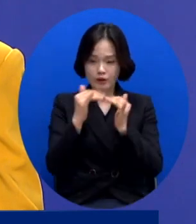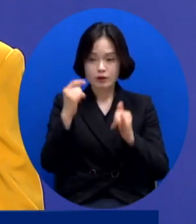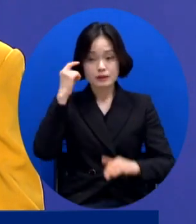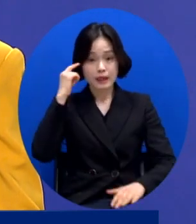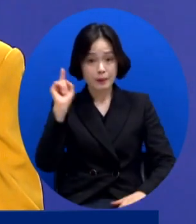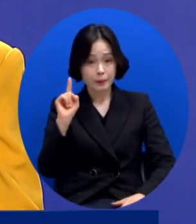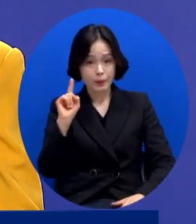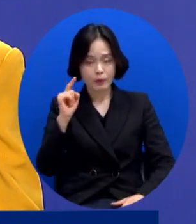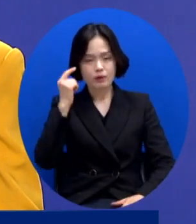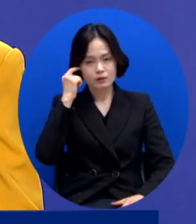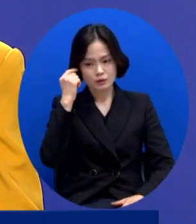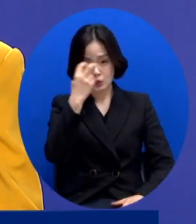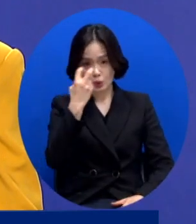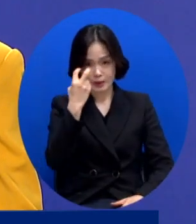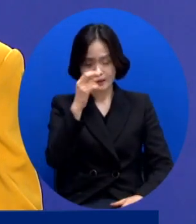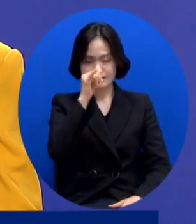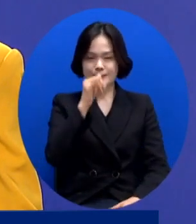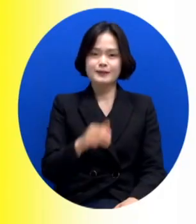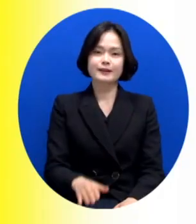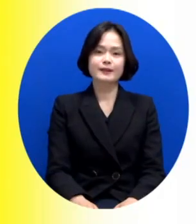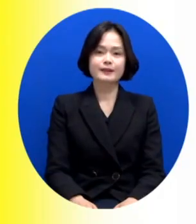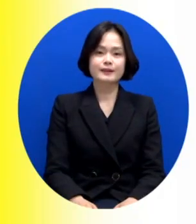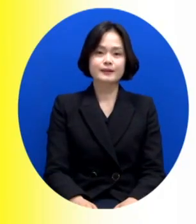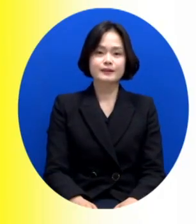나왔습니다 최대 진 기잡니다